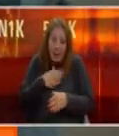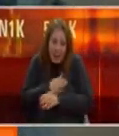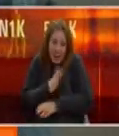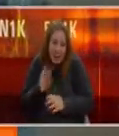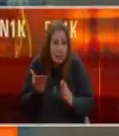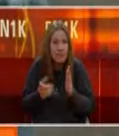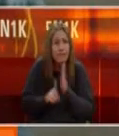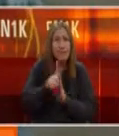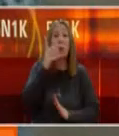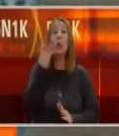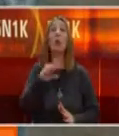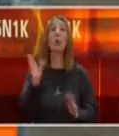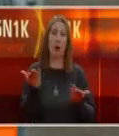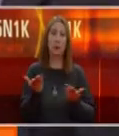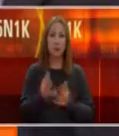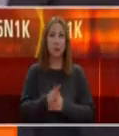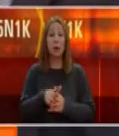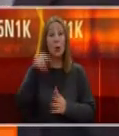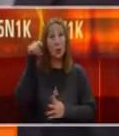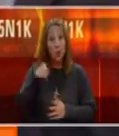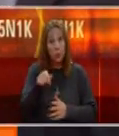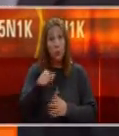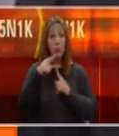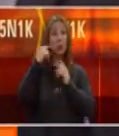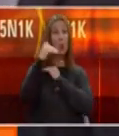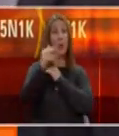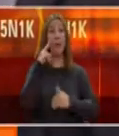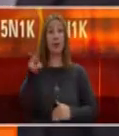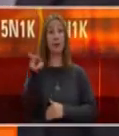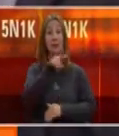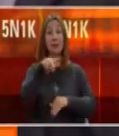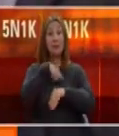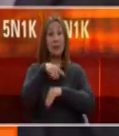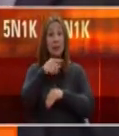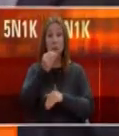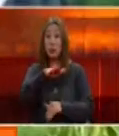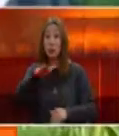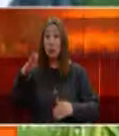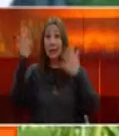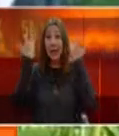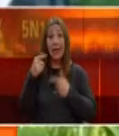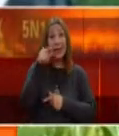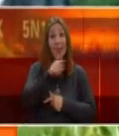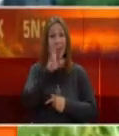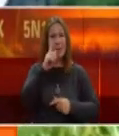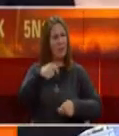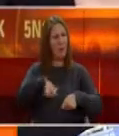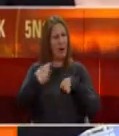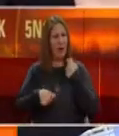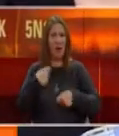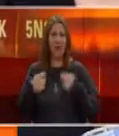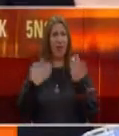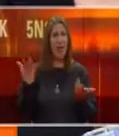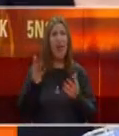gerçekleştiremiyorlar maalesef ki. Bu işte topluma baktığımızda genelde çocuk gelinlerle ilgili hep bir bahane üretiliyor.